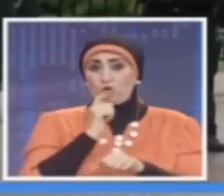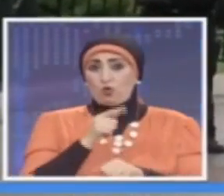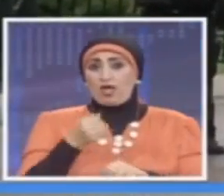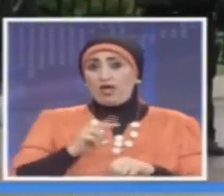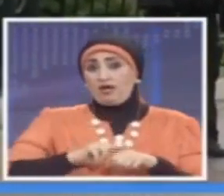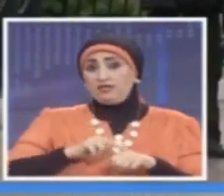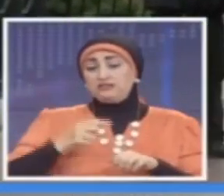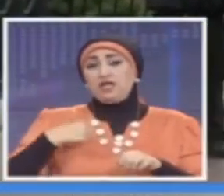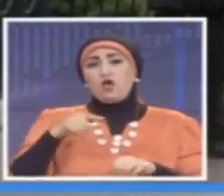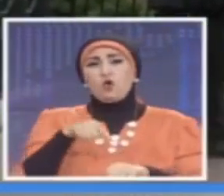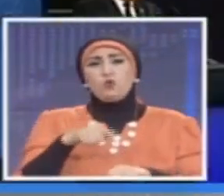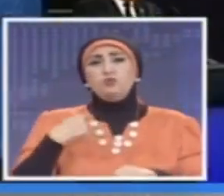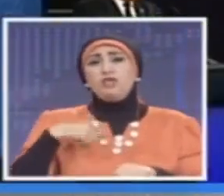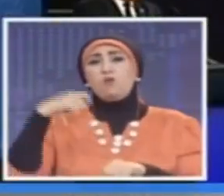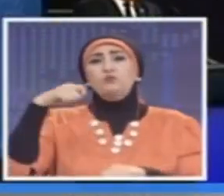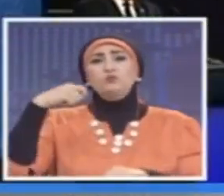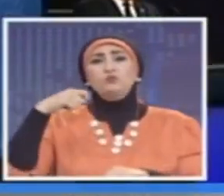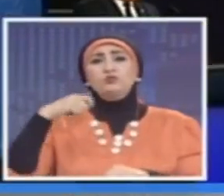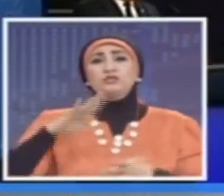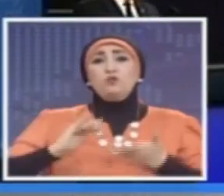الإنترنت. هذا